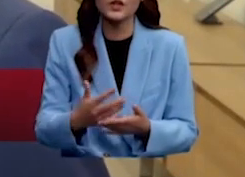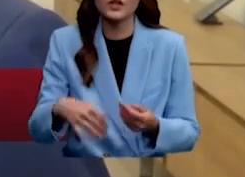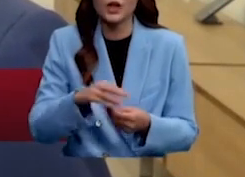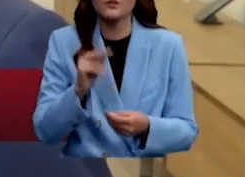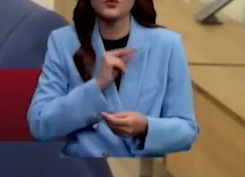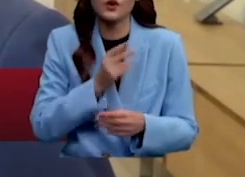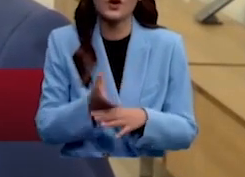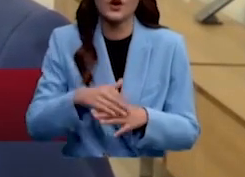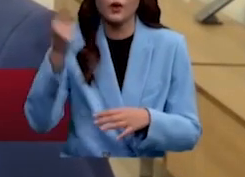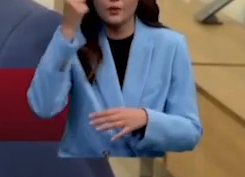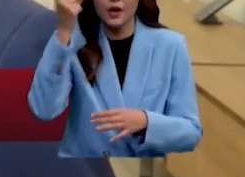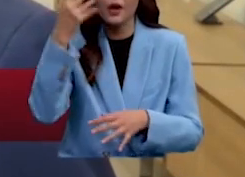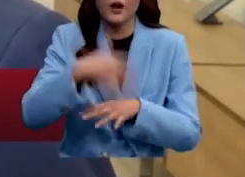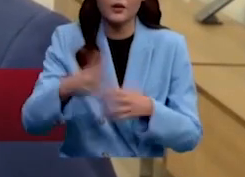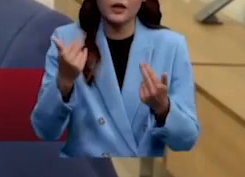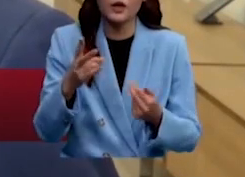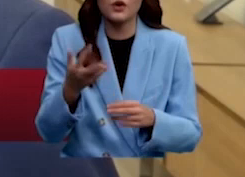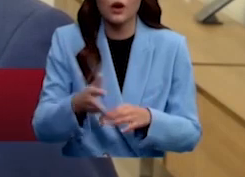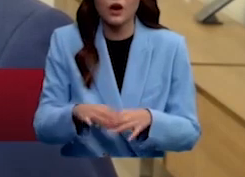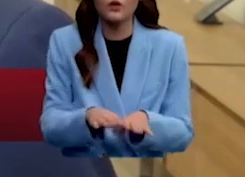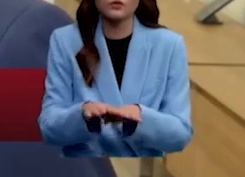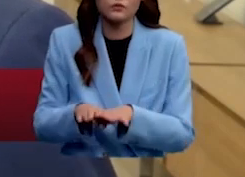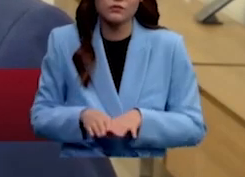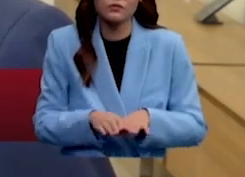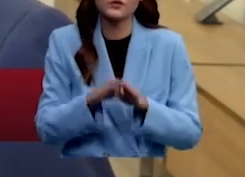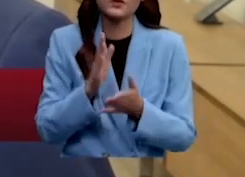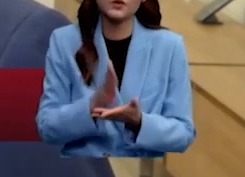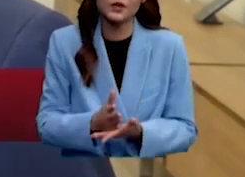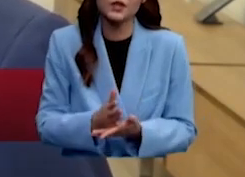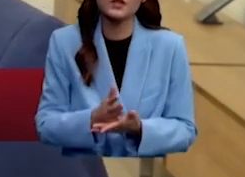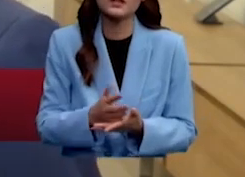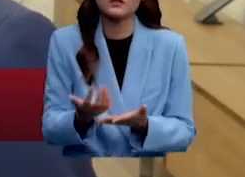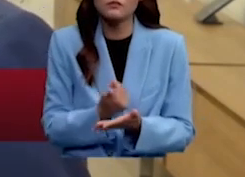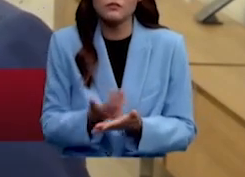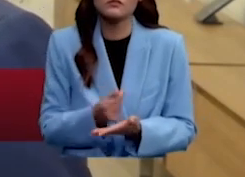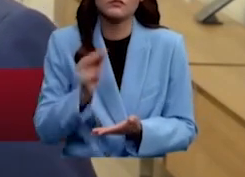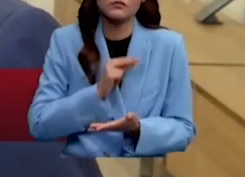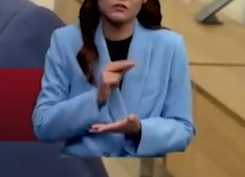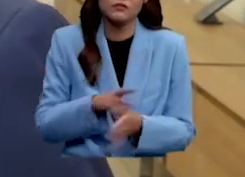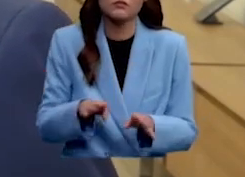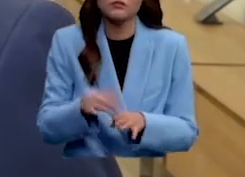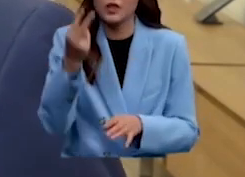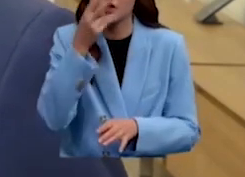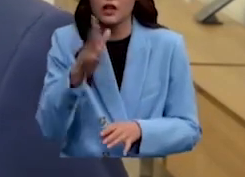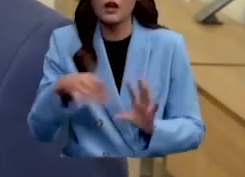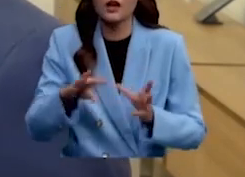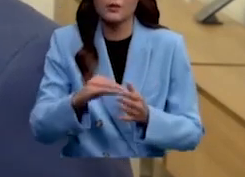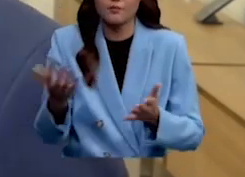ауыр, түсінем. Білесіздер, жұмыс ауыр. Жұмыстың ауырына ауыр ауыртпашылығына қарамай осындай дәрежеге жетіп отырмыз ғой.